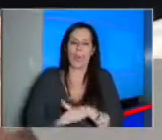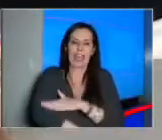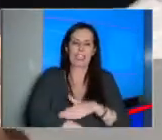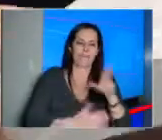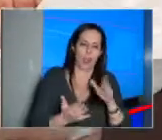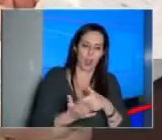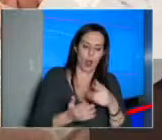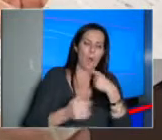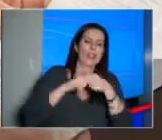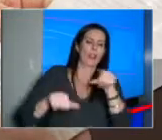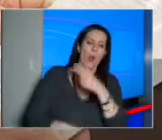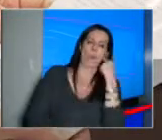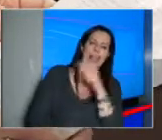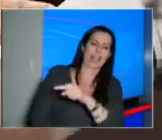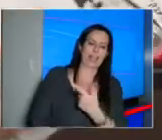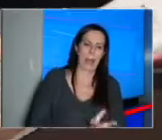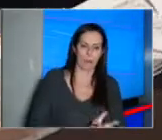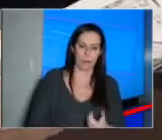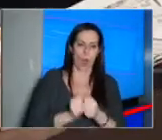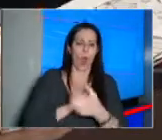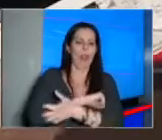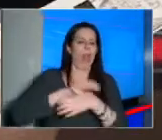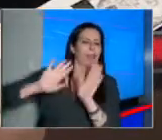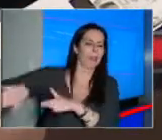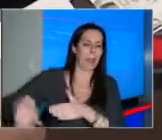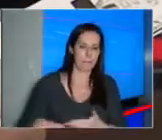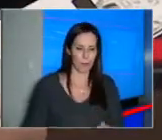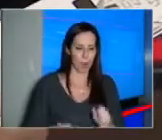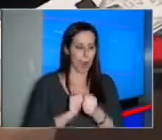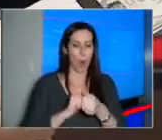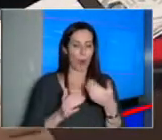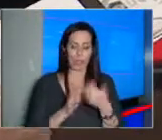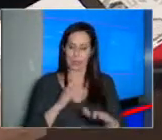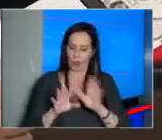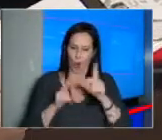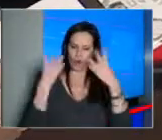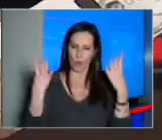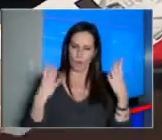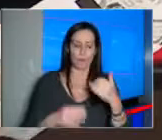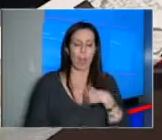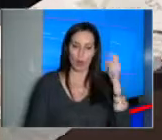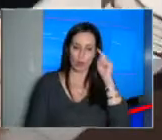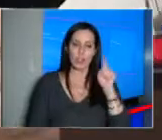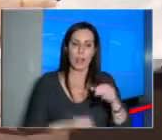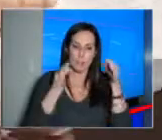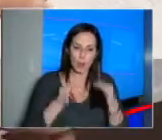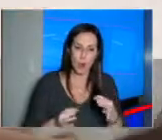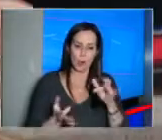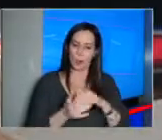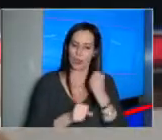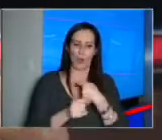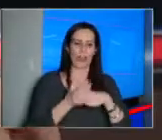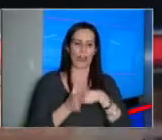או תהיגו אותם כבחיינים, או כעניים, או כחסרי חשיבות, ואני חושבת שזה בדיוק מקום לעשות